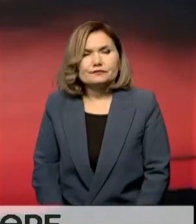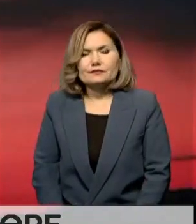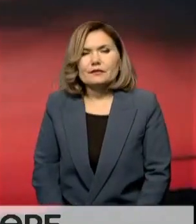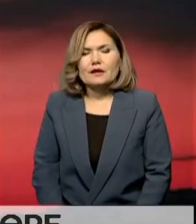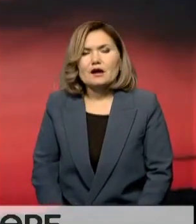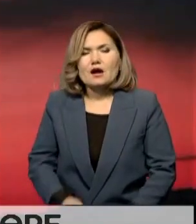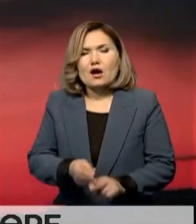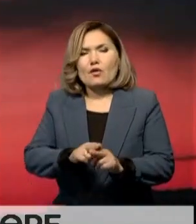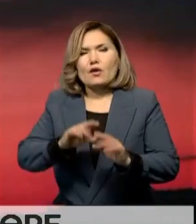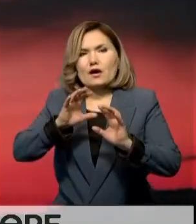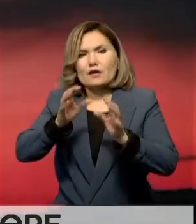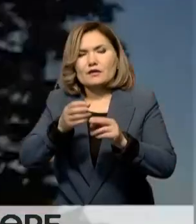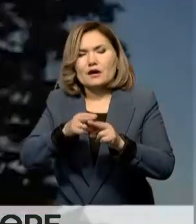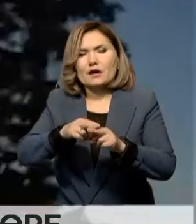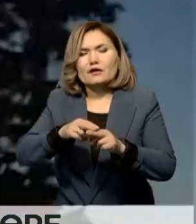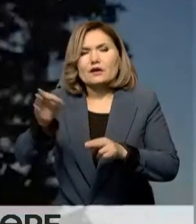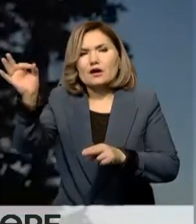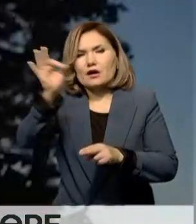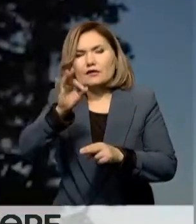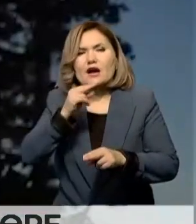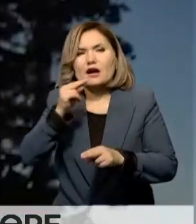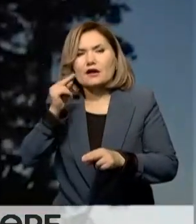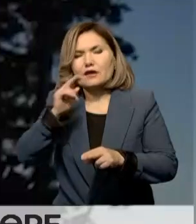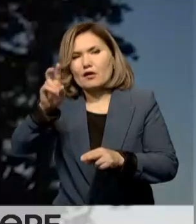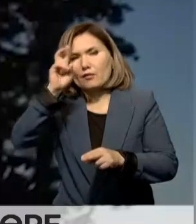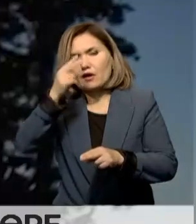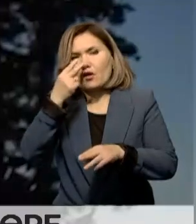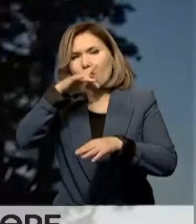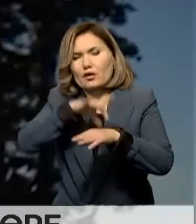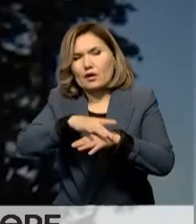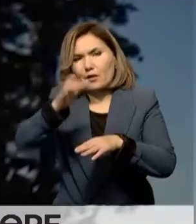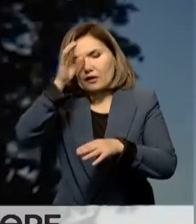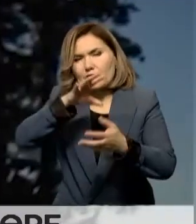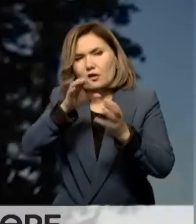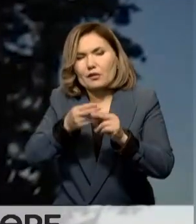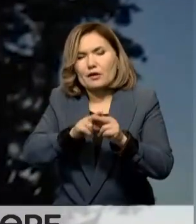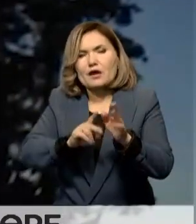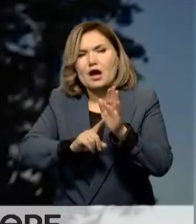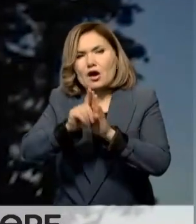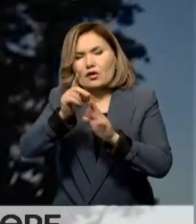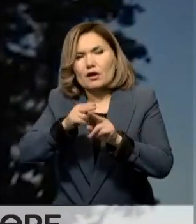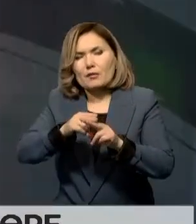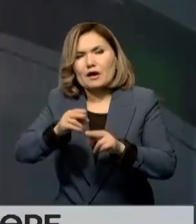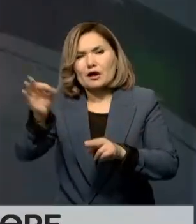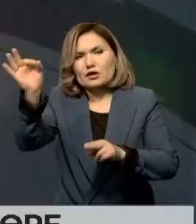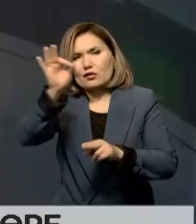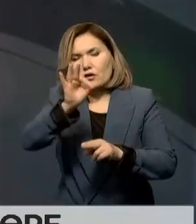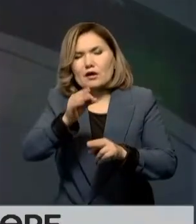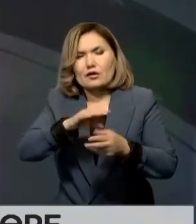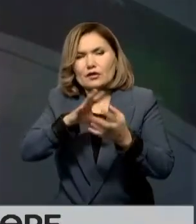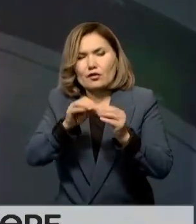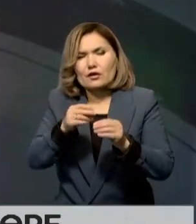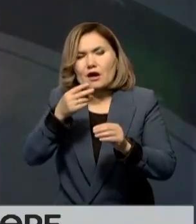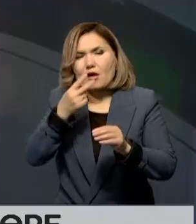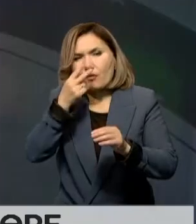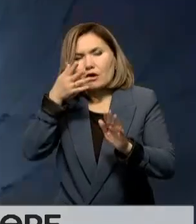Атлас құйрықты жұлдызын алғаш рет Қытайдың Нанкин қаласында орналасқан обсерватория ғалымдары байқаған. Әу баста кеңістіктегі астероидтардың бірі деп ойлаған. Мұқият